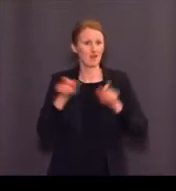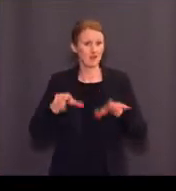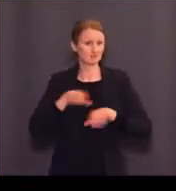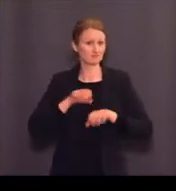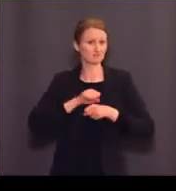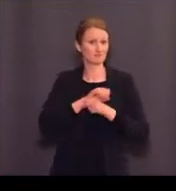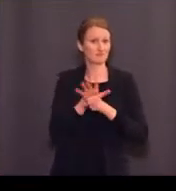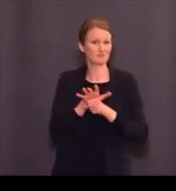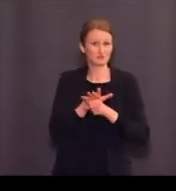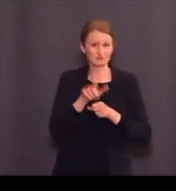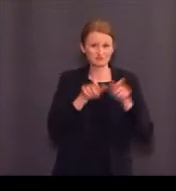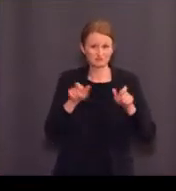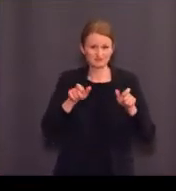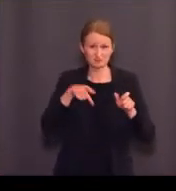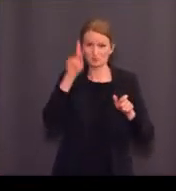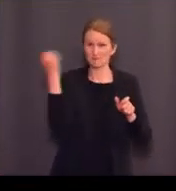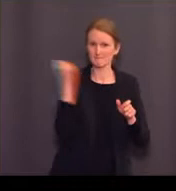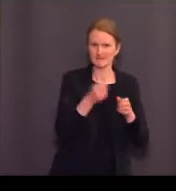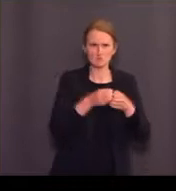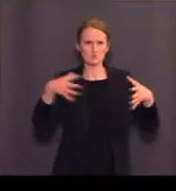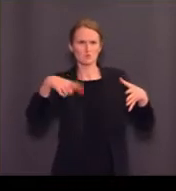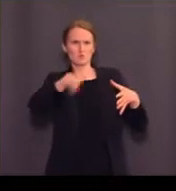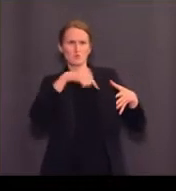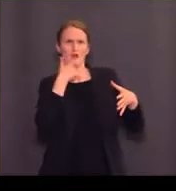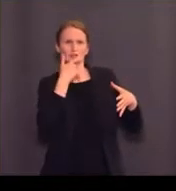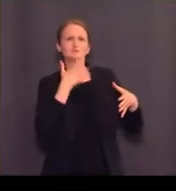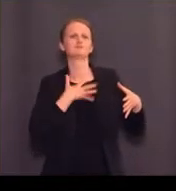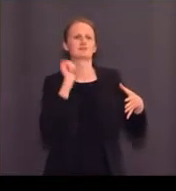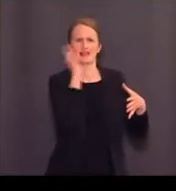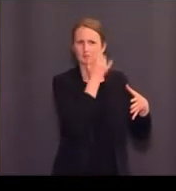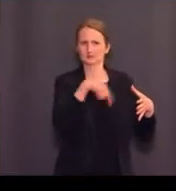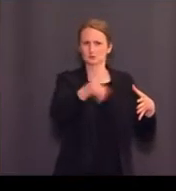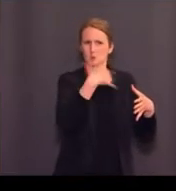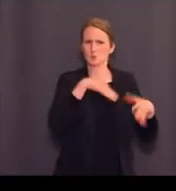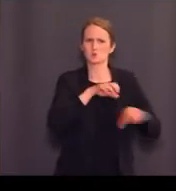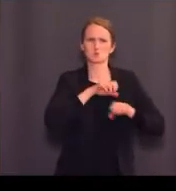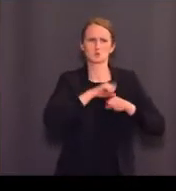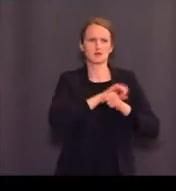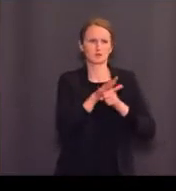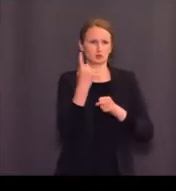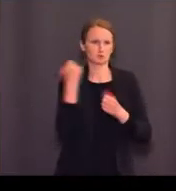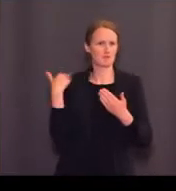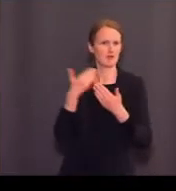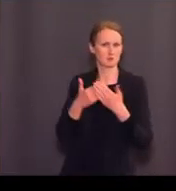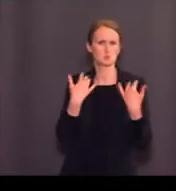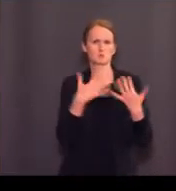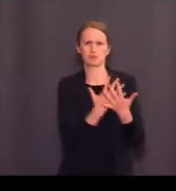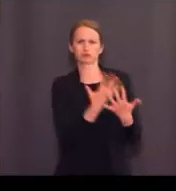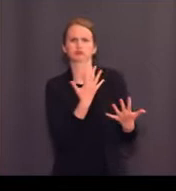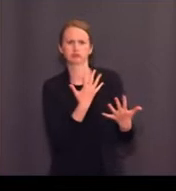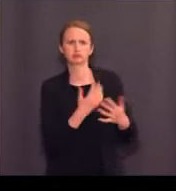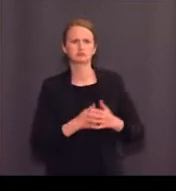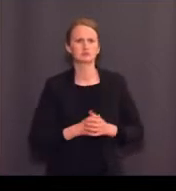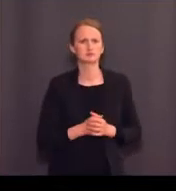est le plus représenté au cours de la dernière semaine. Si on regarde les provinces du pays, elles sont toutes en